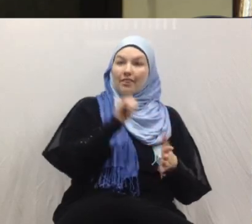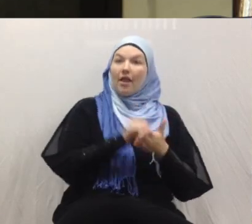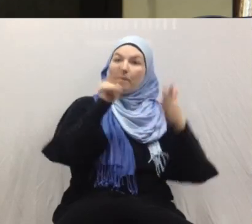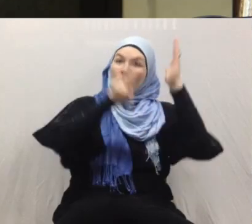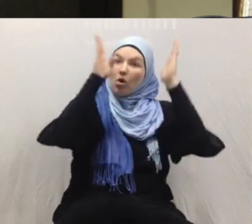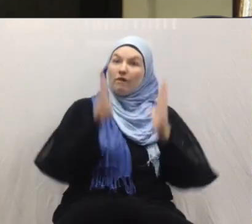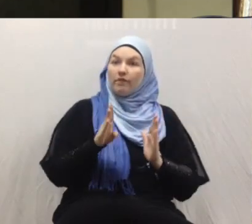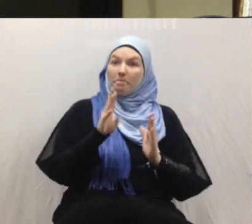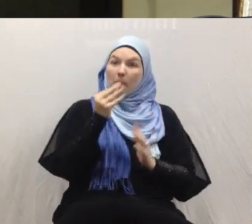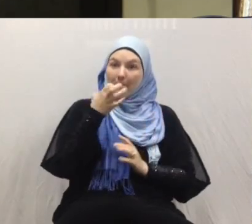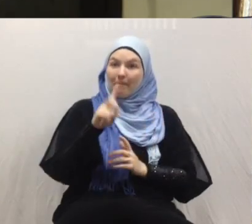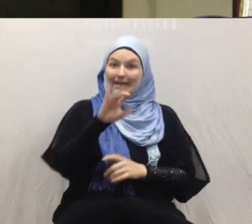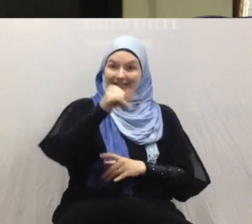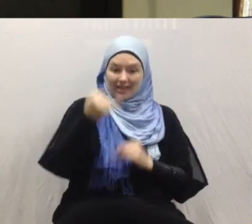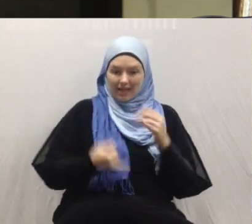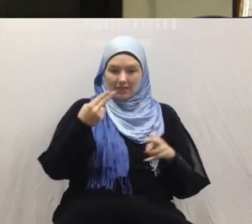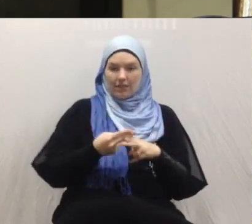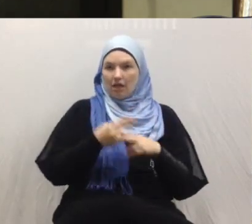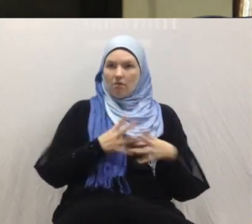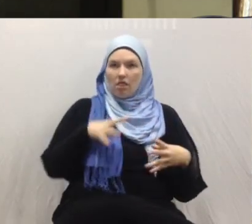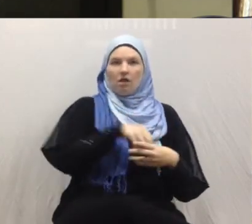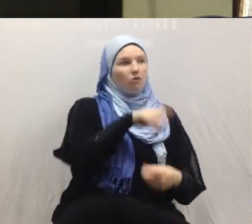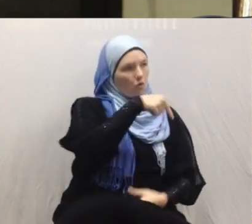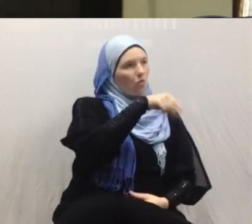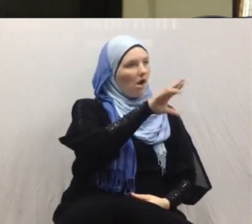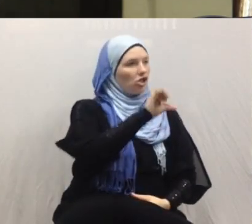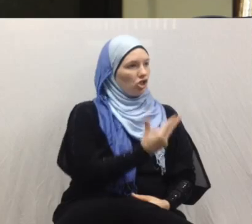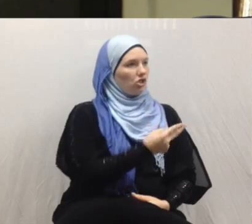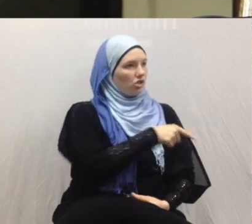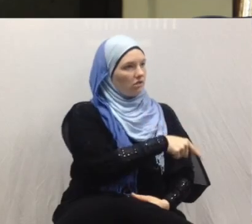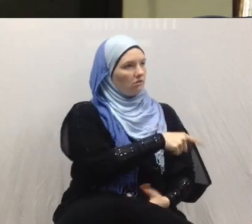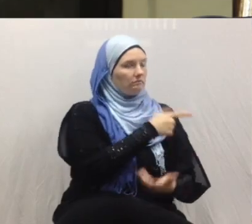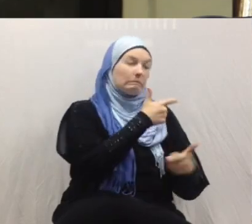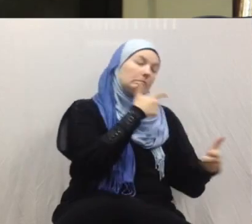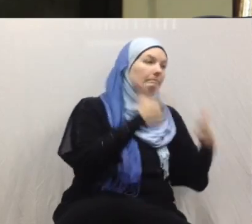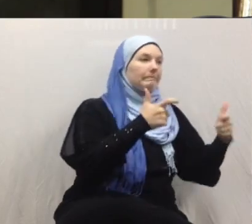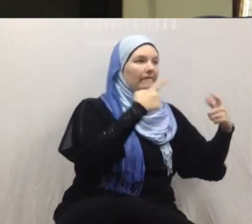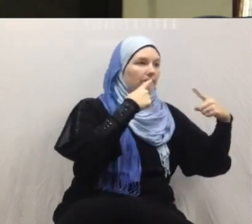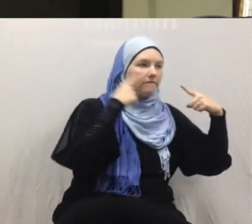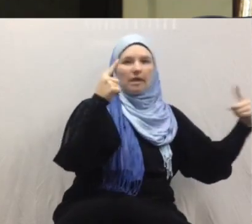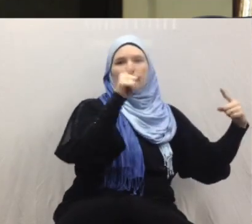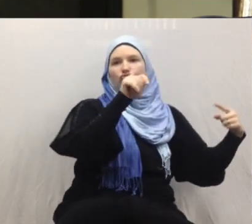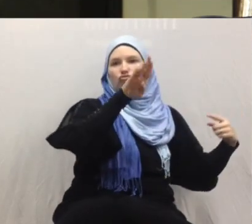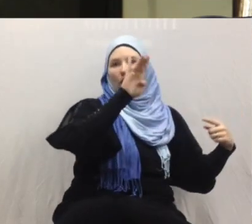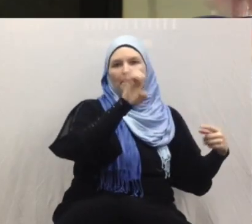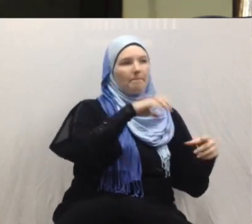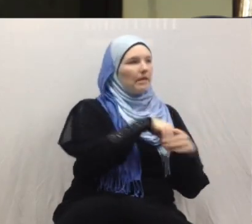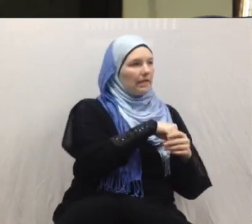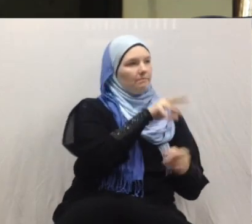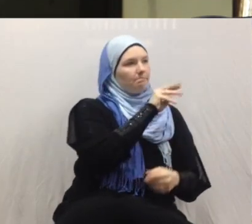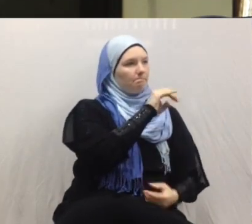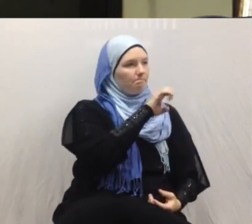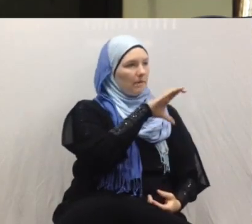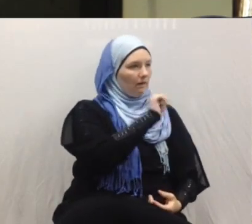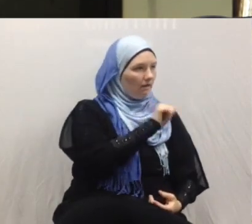they became a bigger community in Medina. So that's why the Prophet ﷺ in this agreement is saying, they are